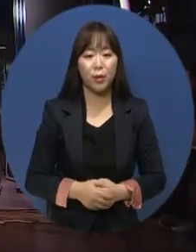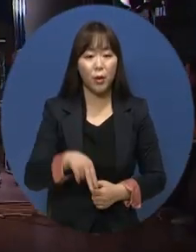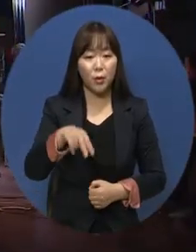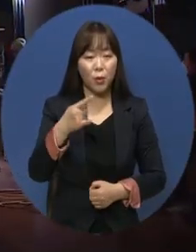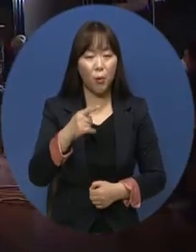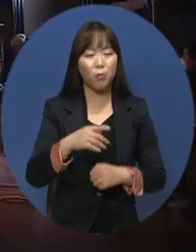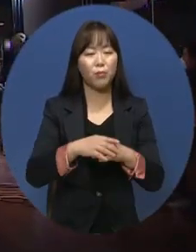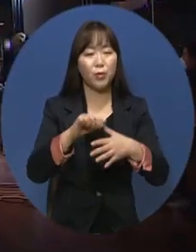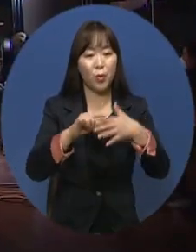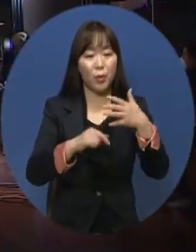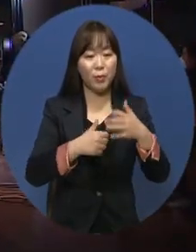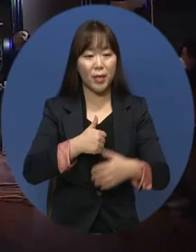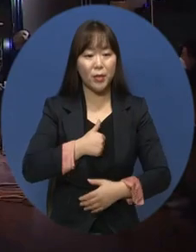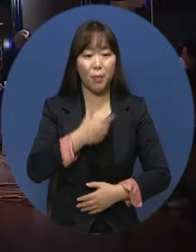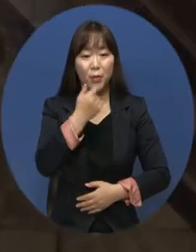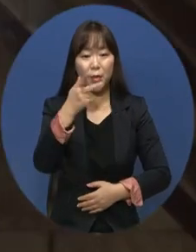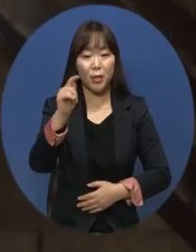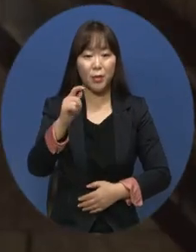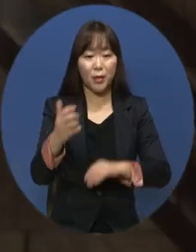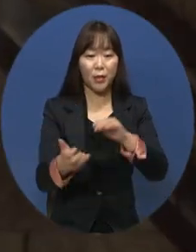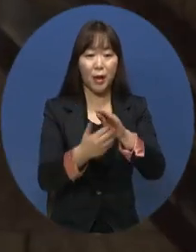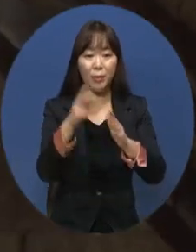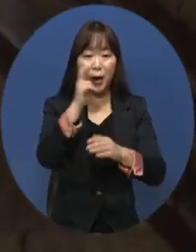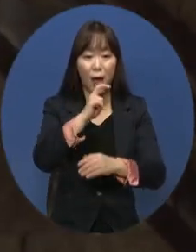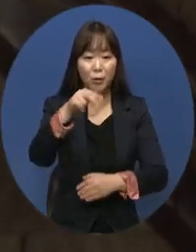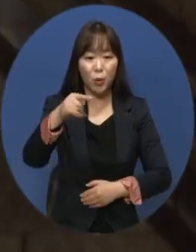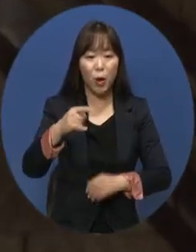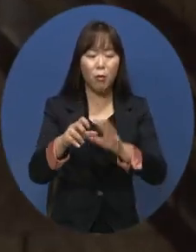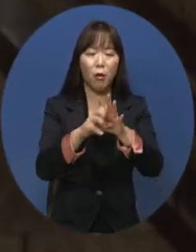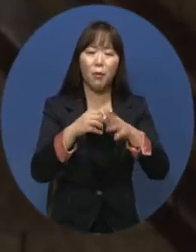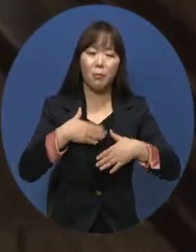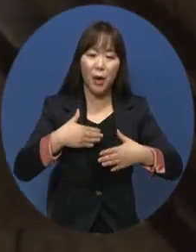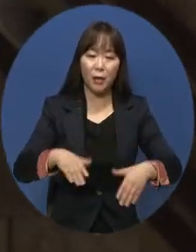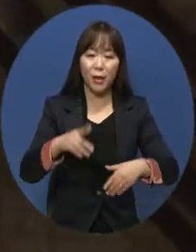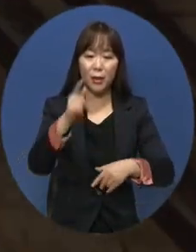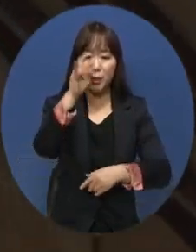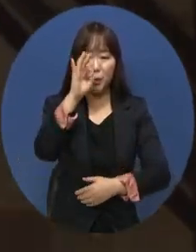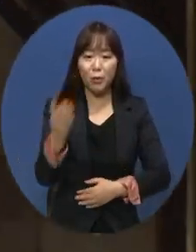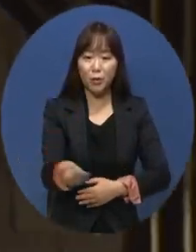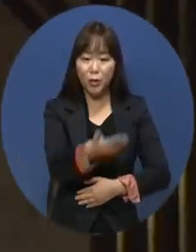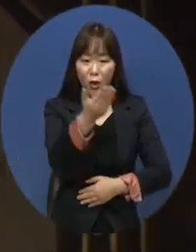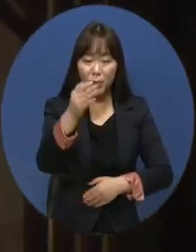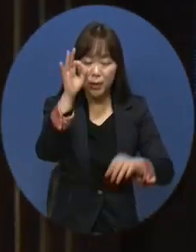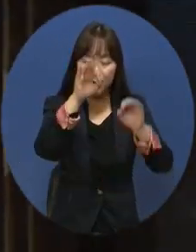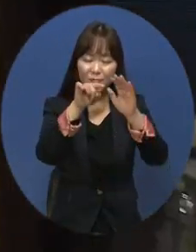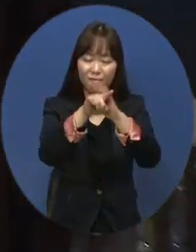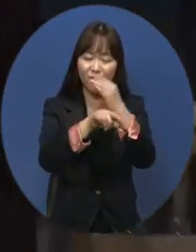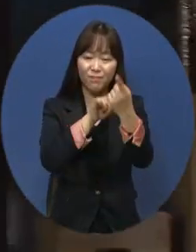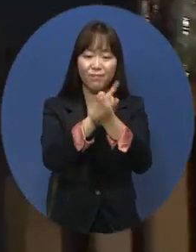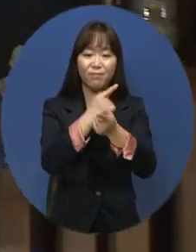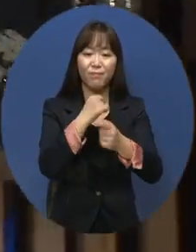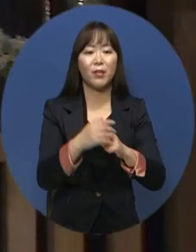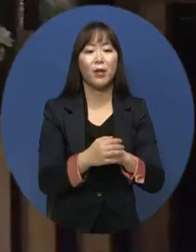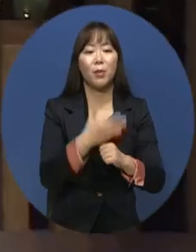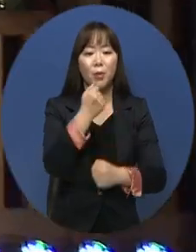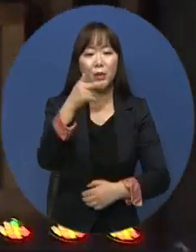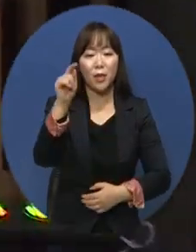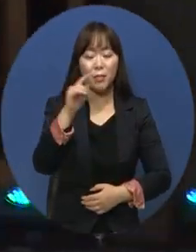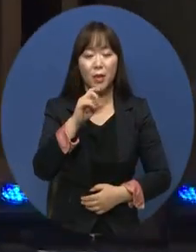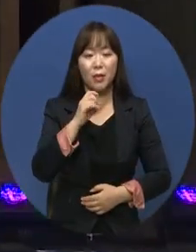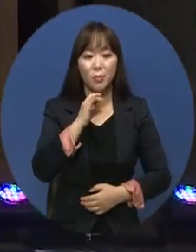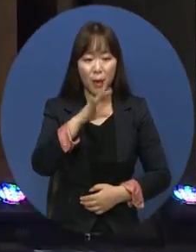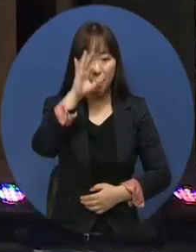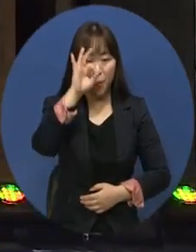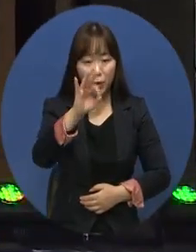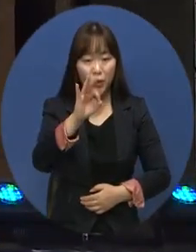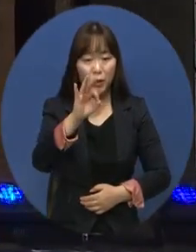자존심, 복지TV 탑 가요쇼가 코로나19로 지친 시청자들을 찾아갑니다. 오직 복지TV에서만 만날 수